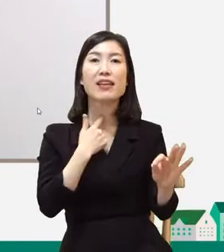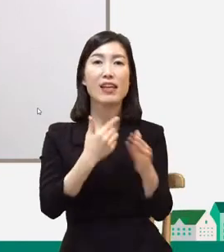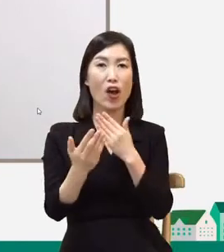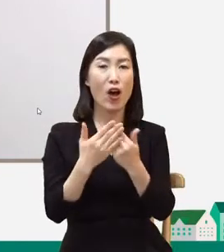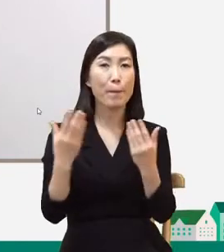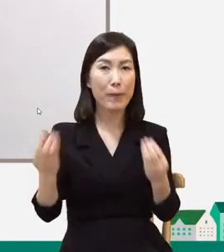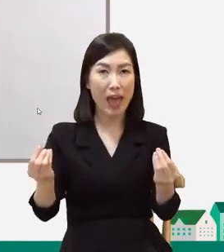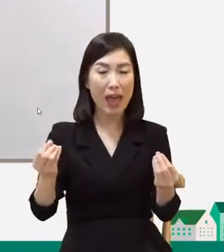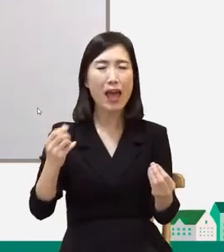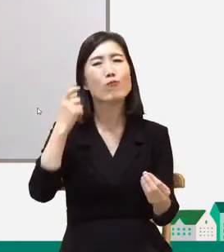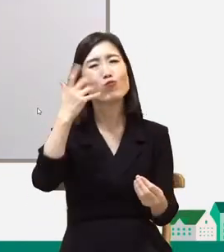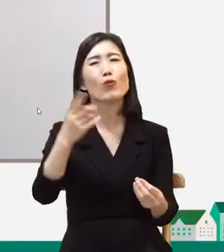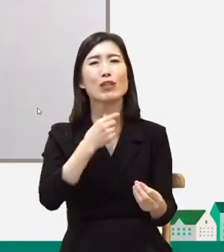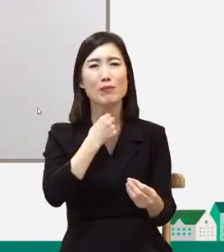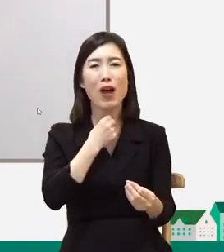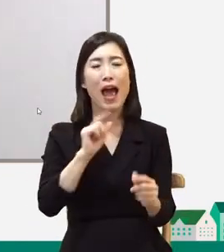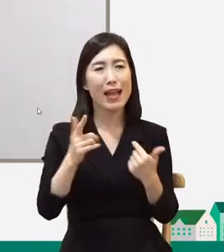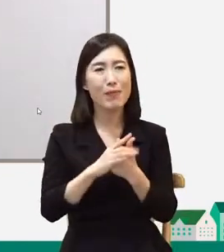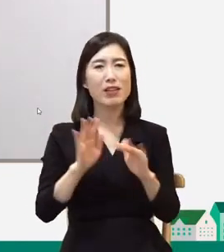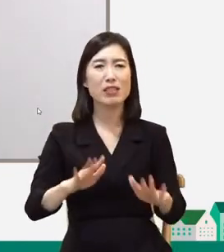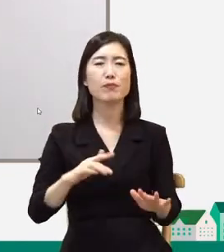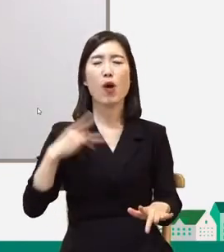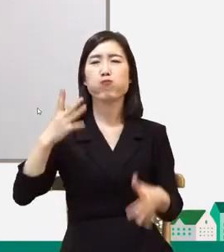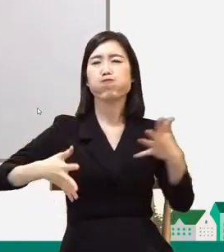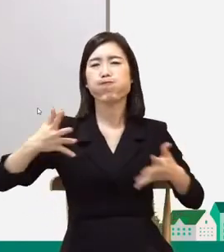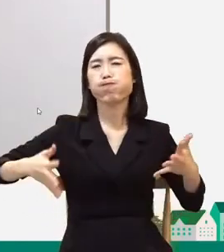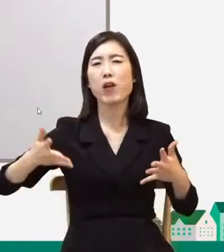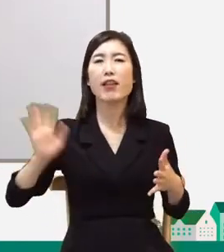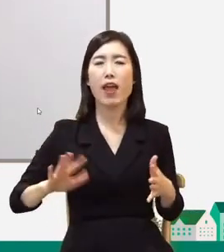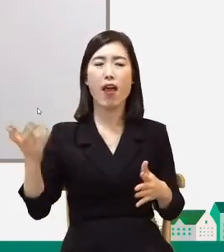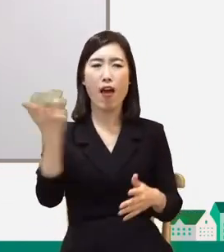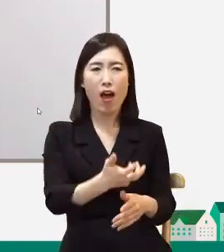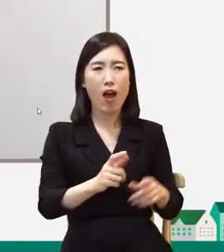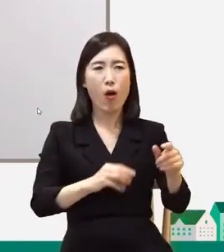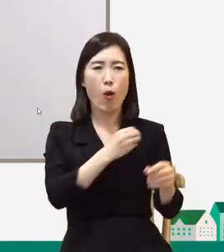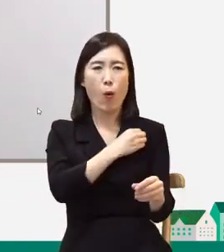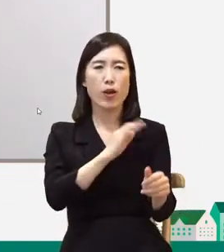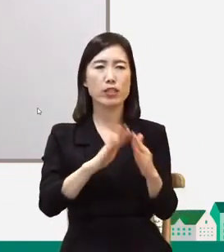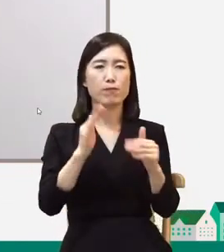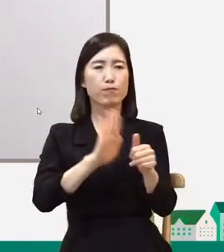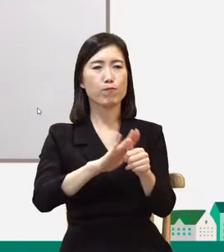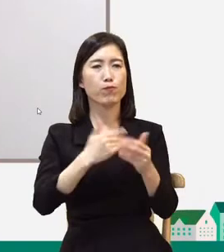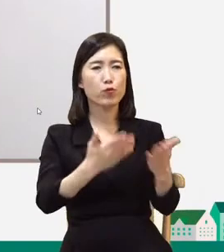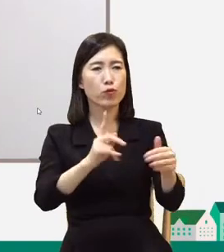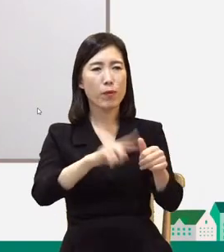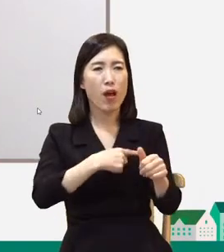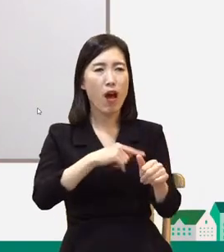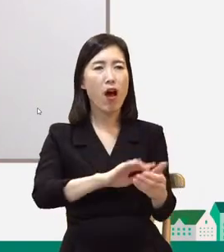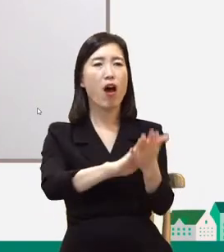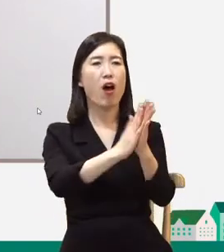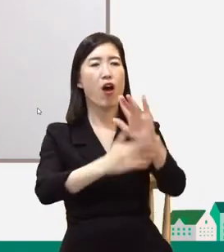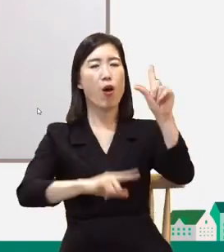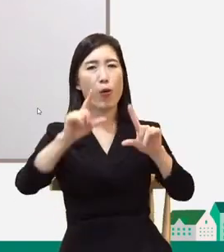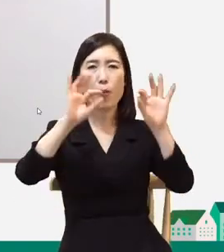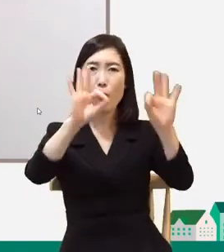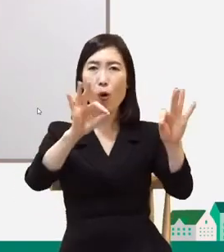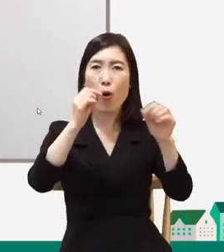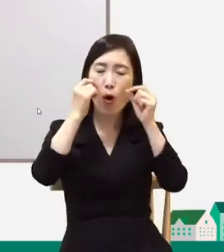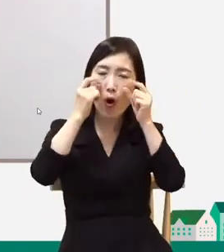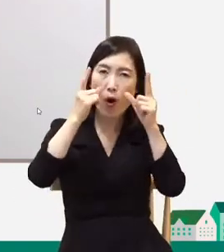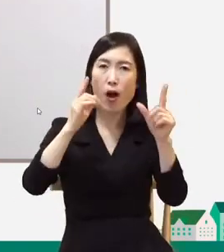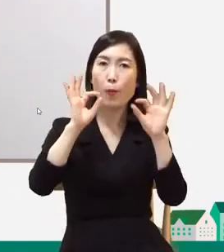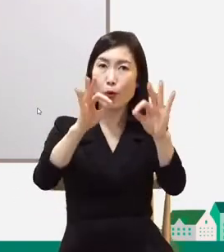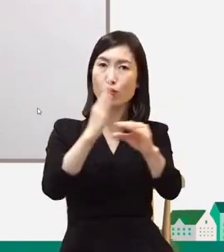그런 변화 과정들을 보고 계시는지 이런 점들은 어떻게 우리가 모니터링 되고 있는지